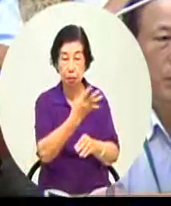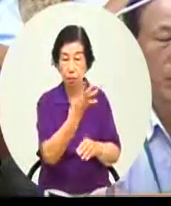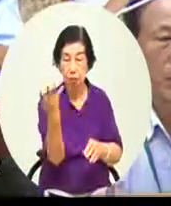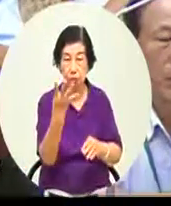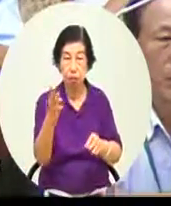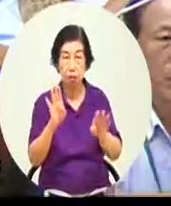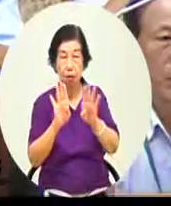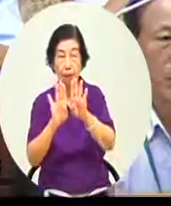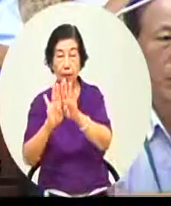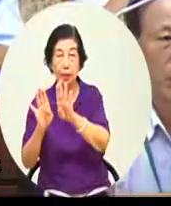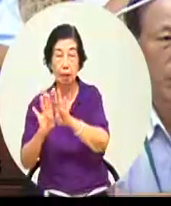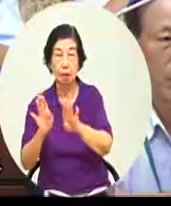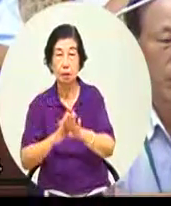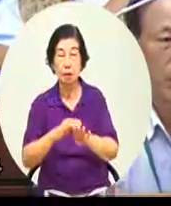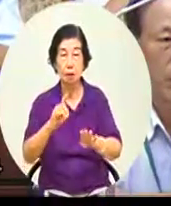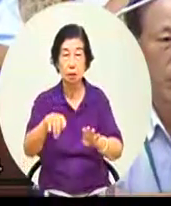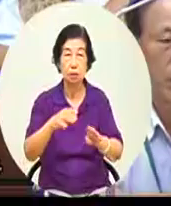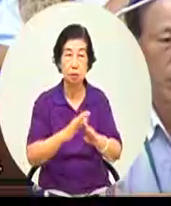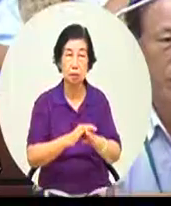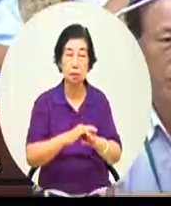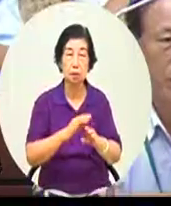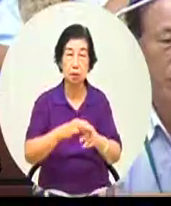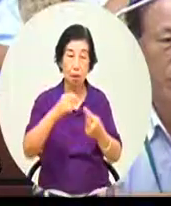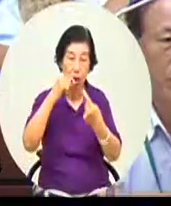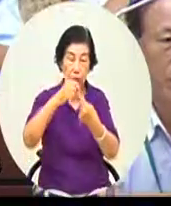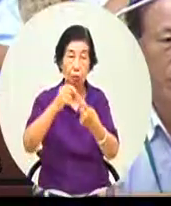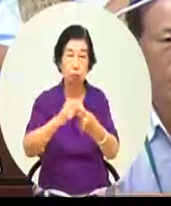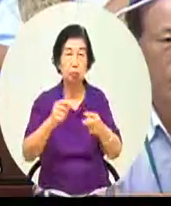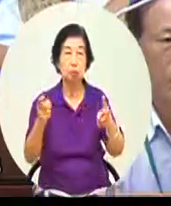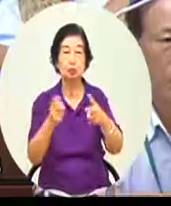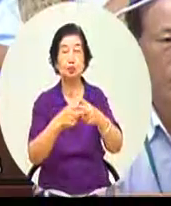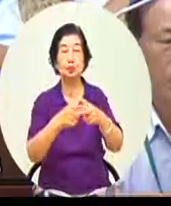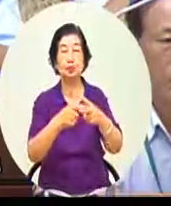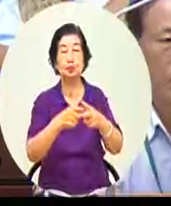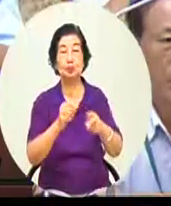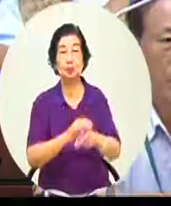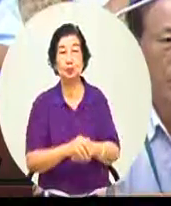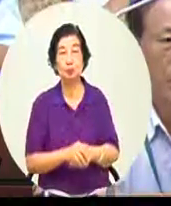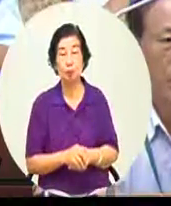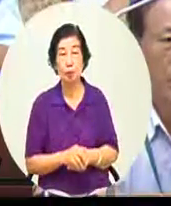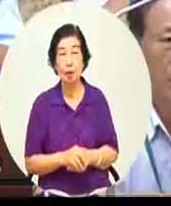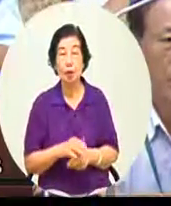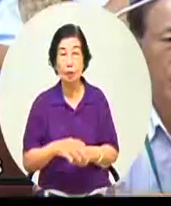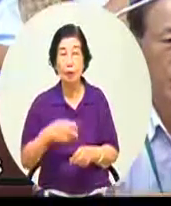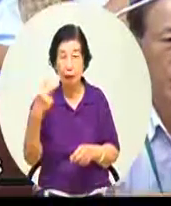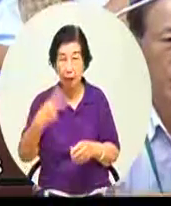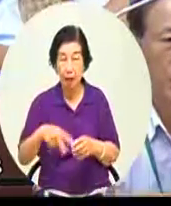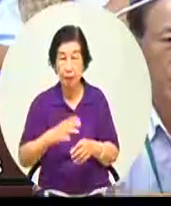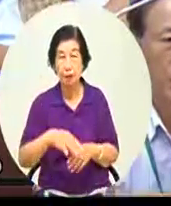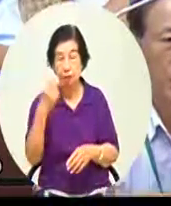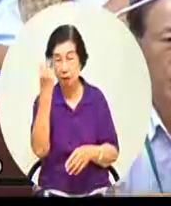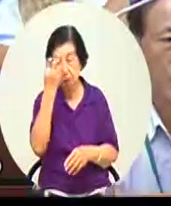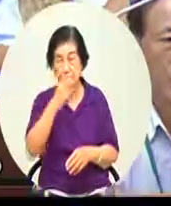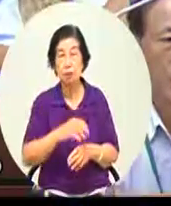那个公车那么小。那有关那个徐远提醒的问题，不然我们再重新再做检视。